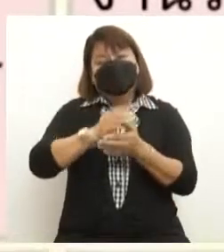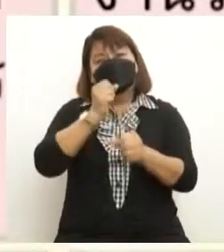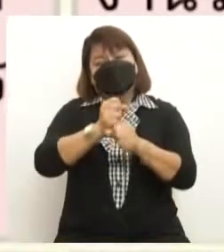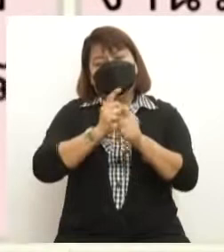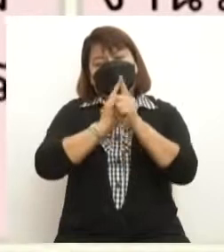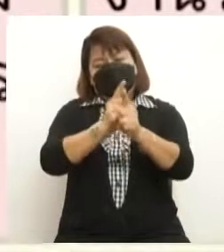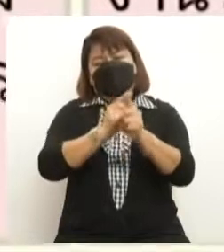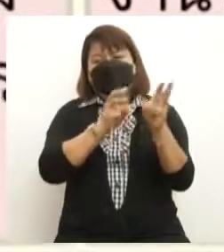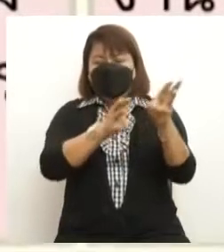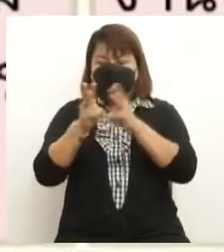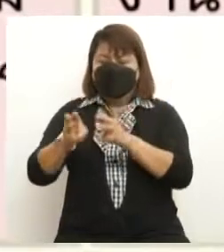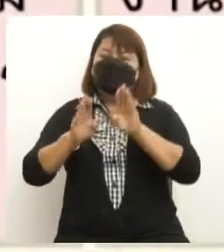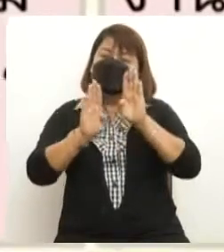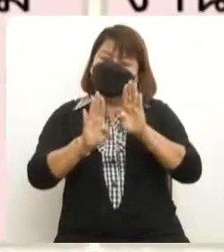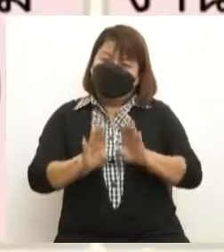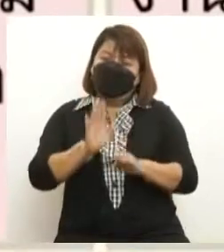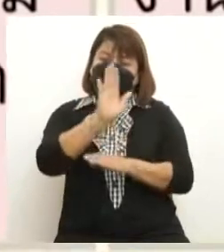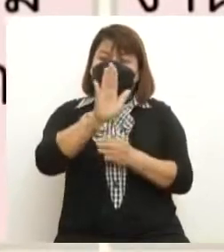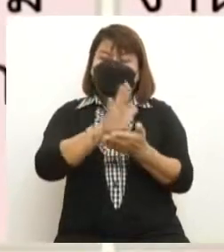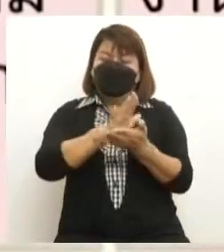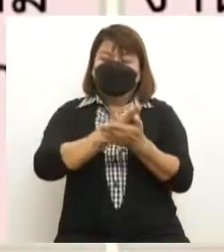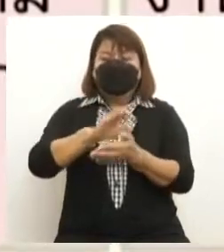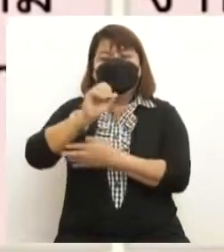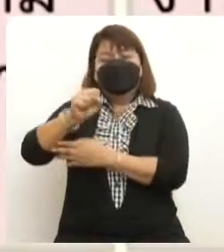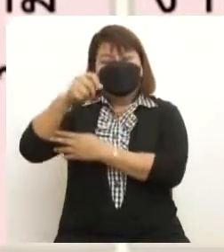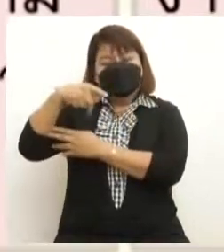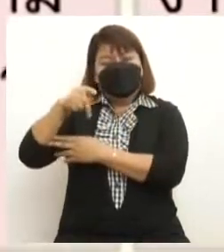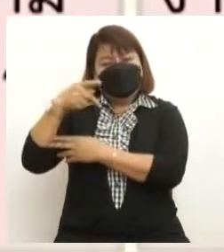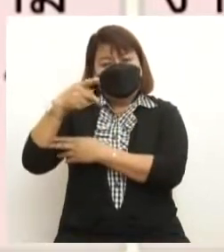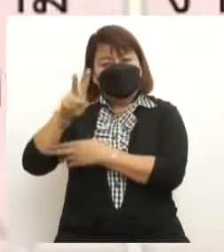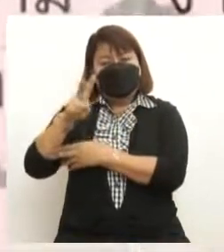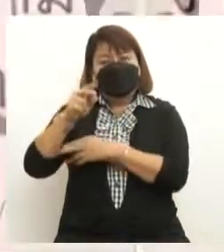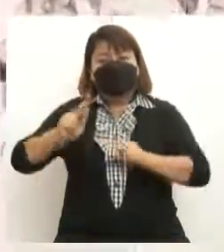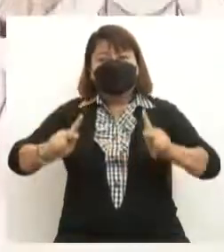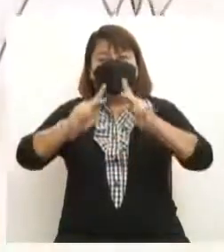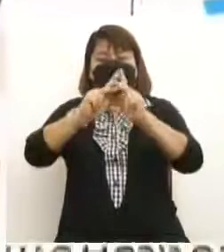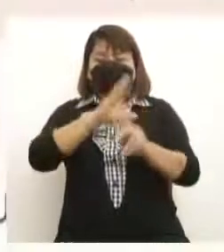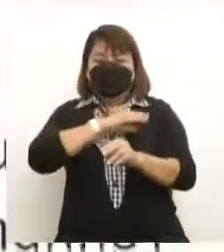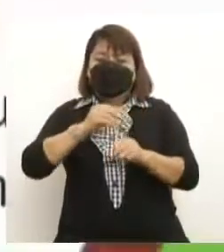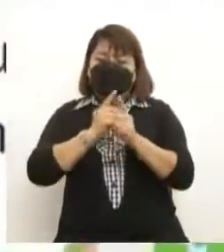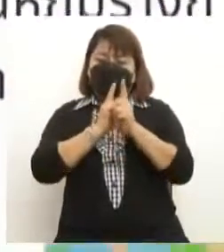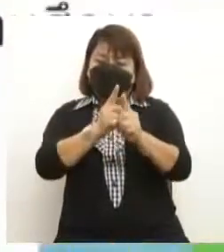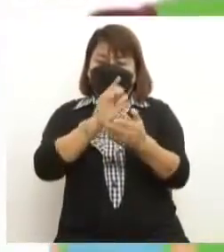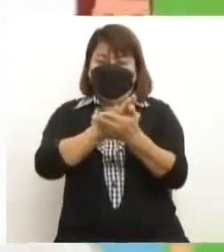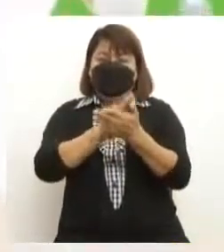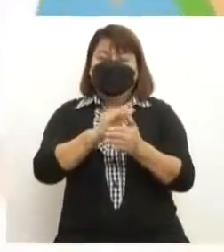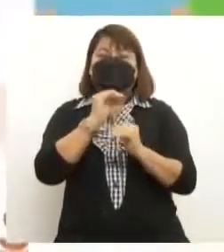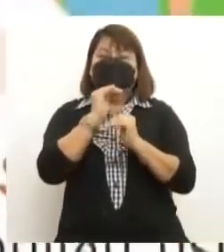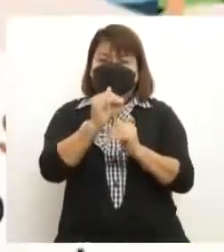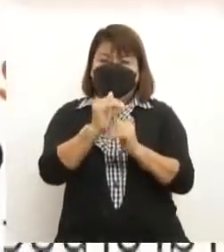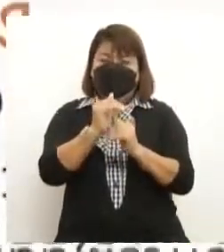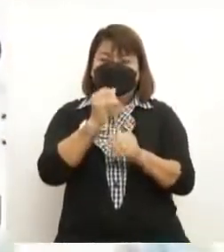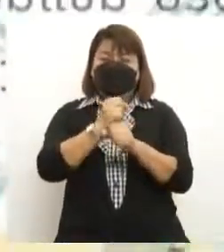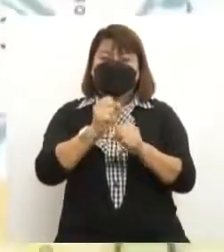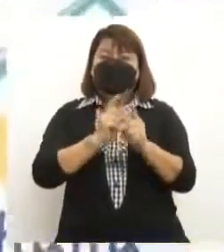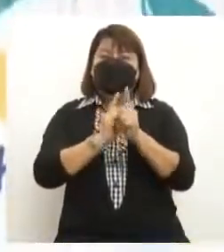การและข้อบังคับตามศบค.กระทรวงศึกษาธิการและตามที่สถานศึกษากำหนดไว้โดยดำเนินการตา